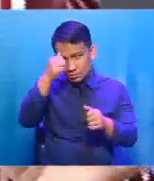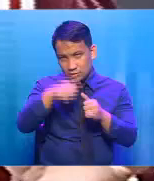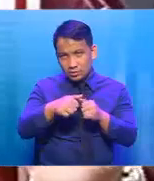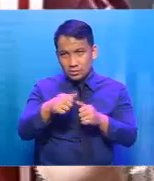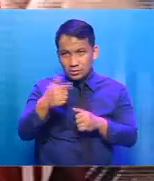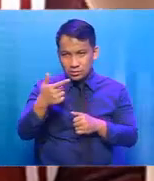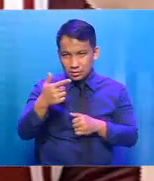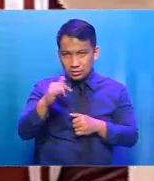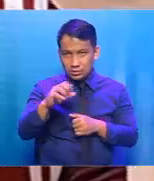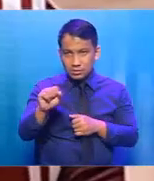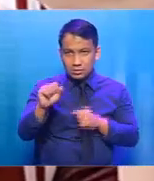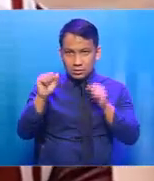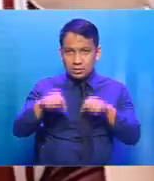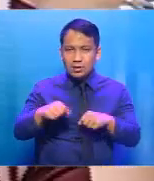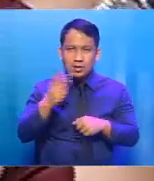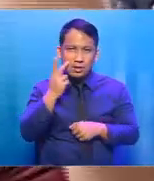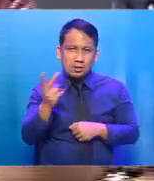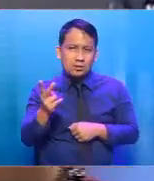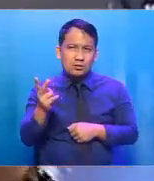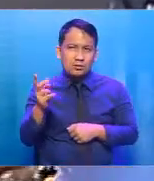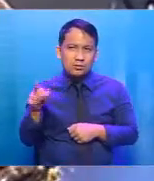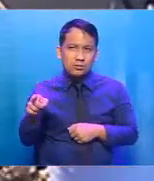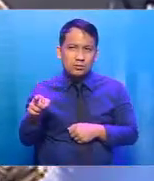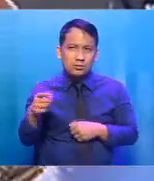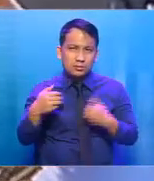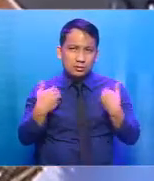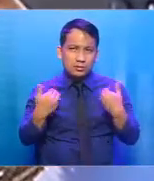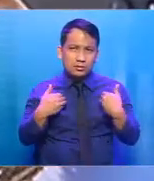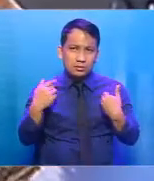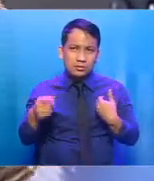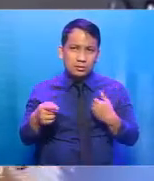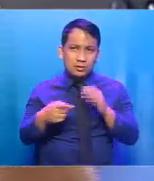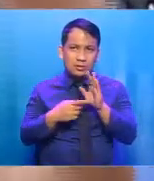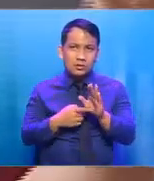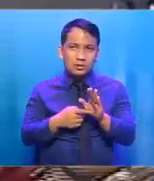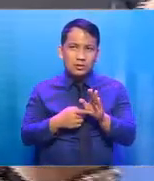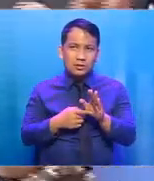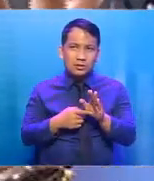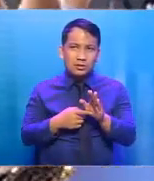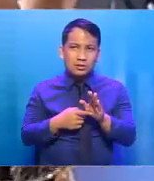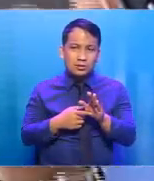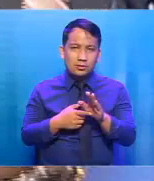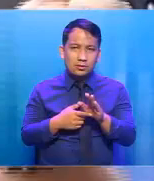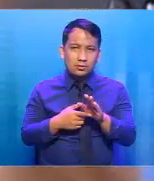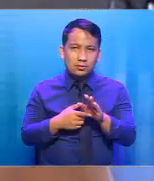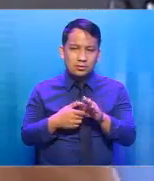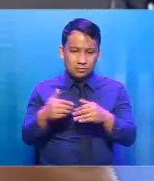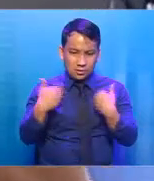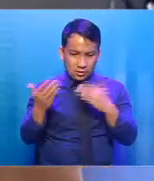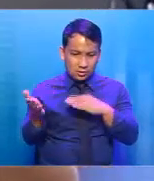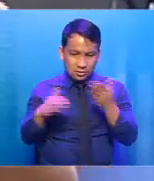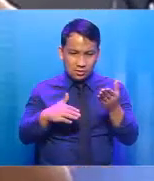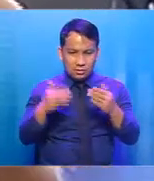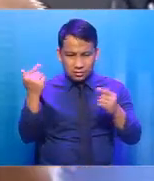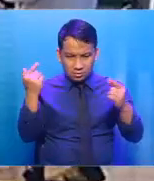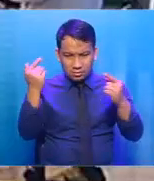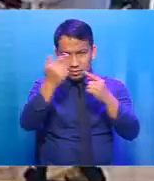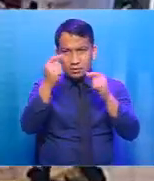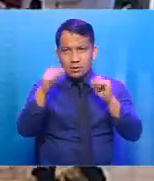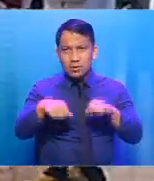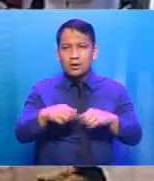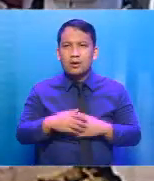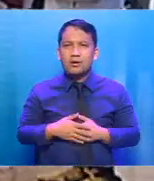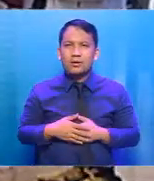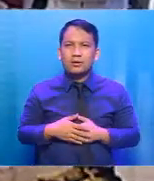Gianna. And yung isang kabataan na maaga lang kinuha pero yung dreams niya papunta na ron.